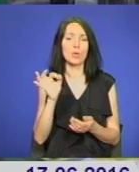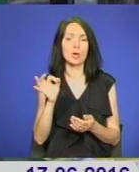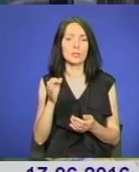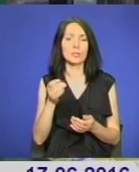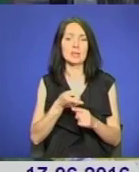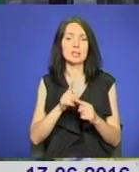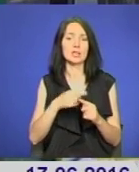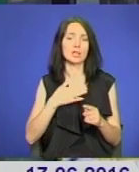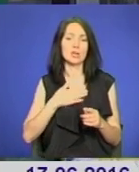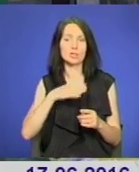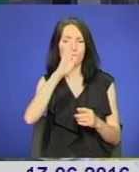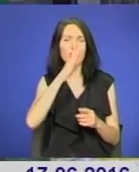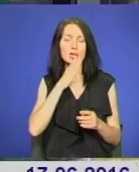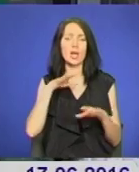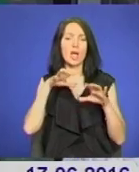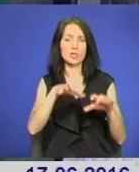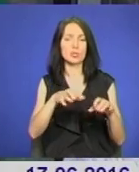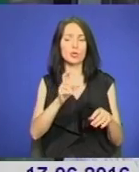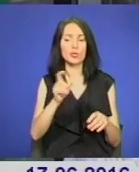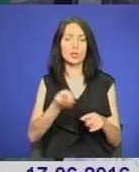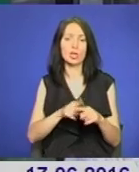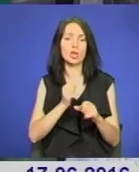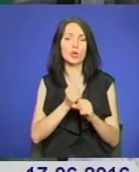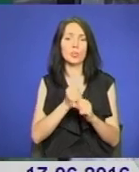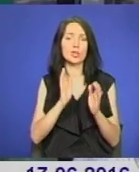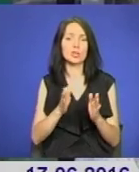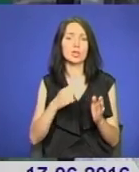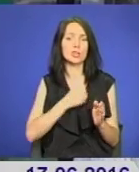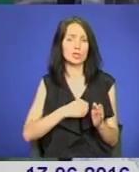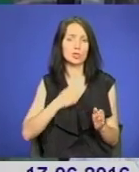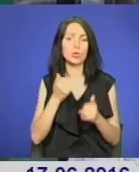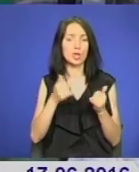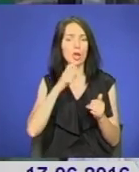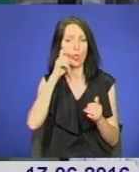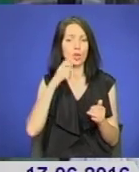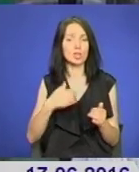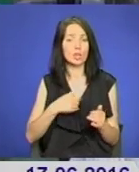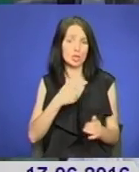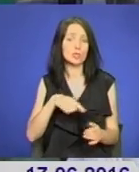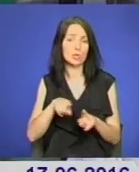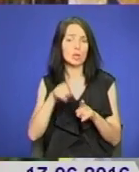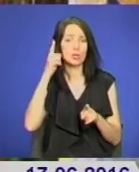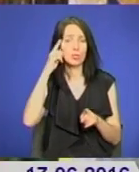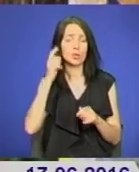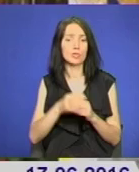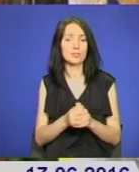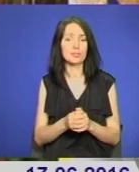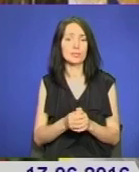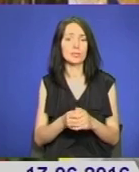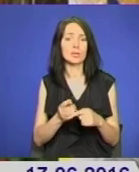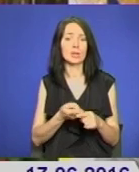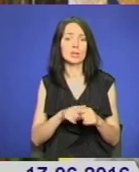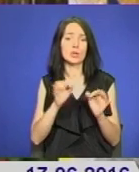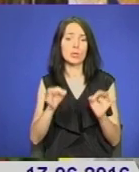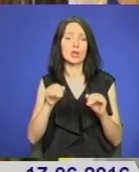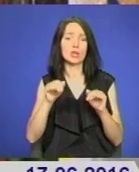наш агресор, люди, які роблять тільки зле для України. Я собі так думаю. Це про рішення